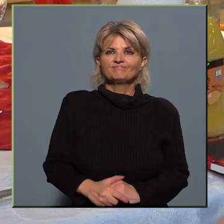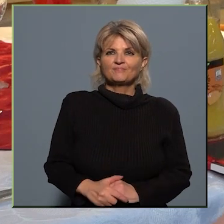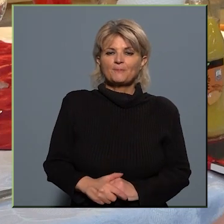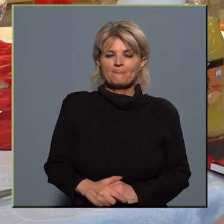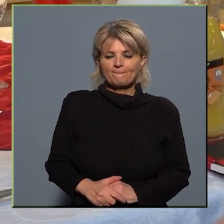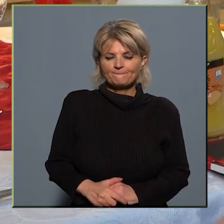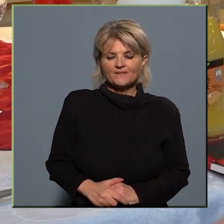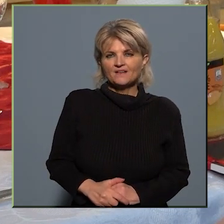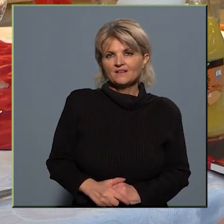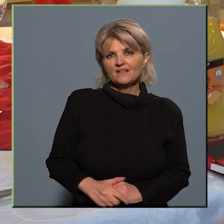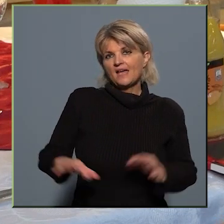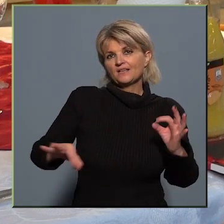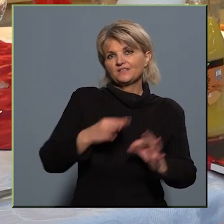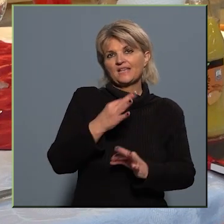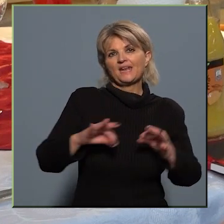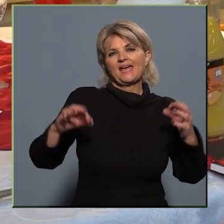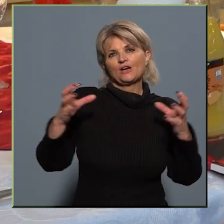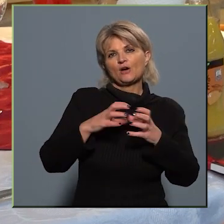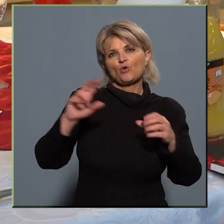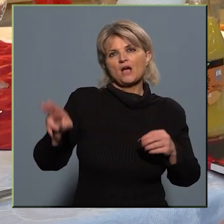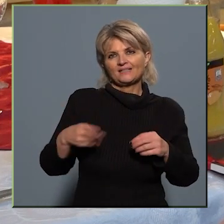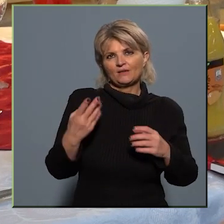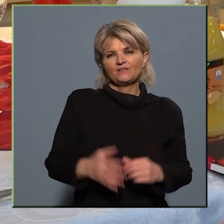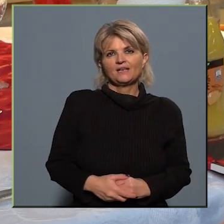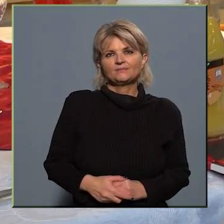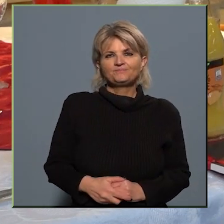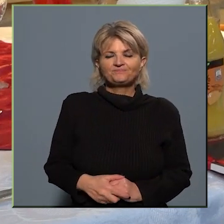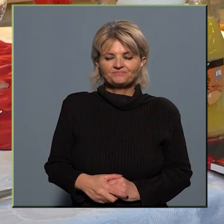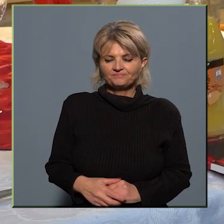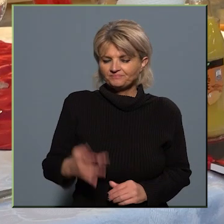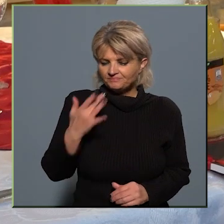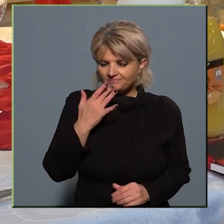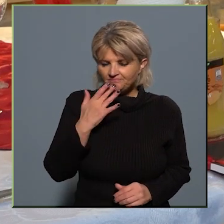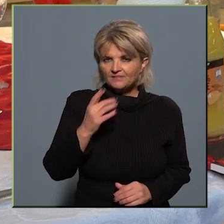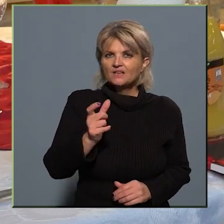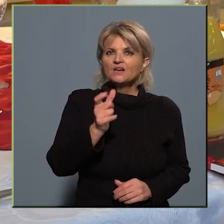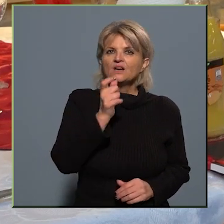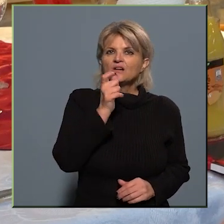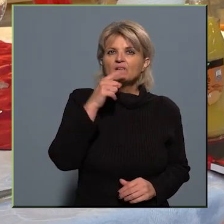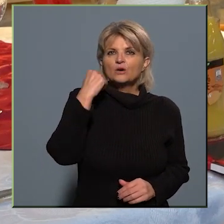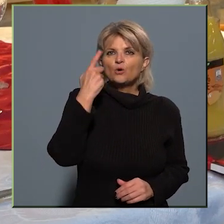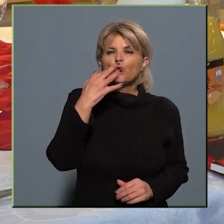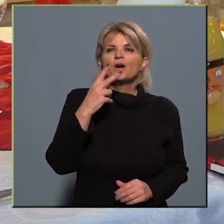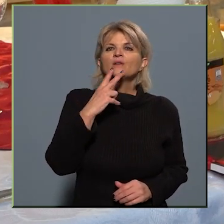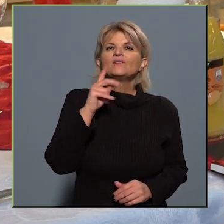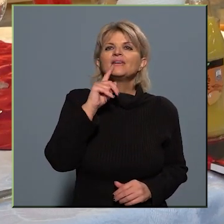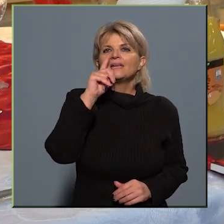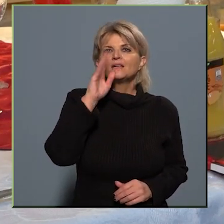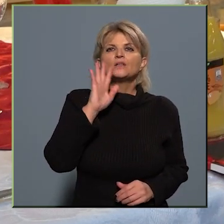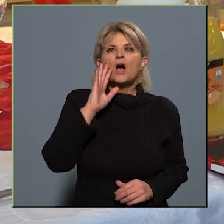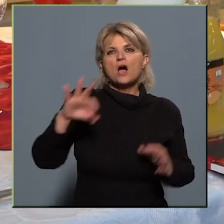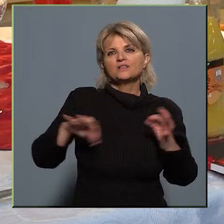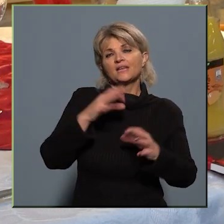hát elérhetőbb zenekarokat. Akkor ugye kezdőként mondjuk egy Korvinát meg lehetett hívni, vagy éppen akkor